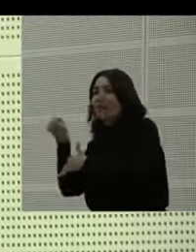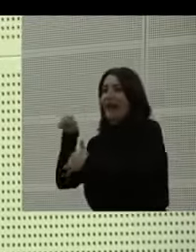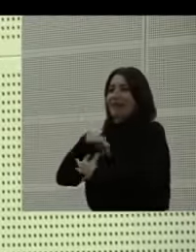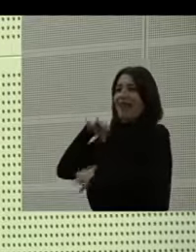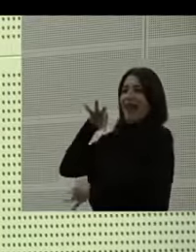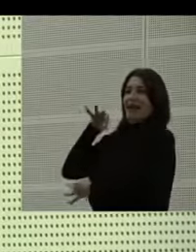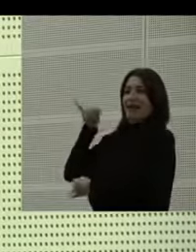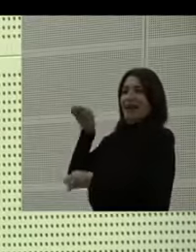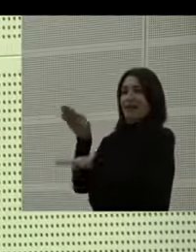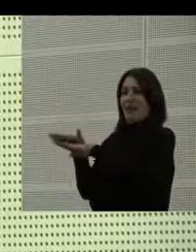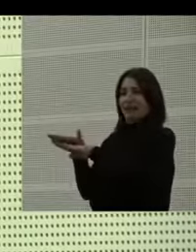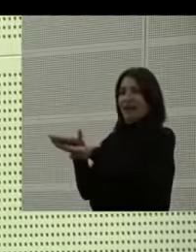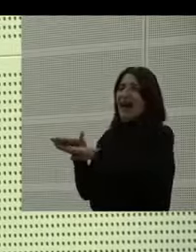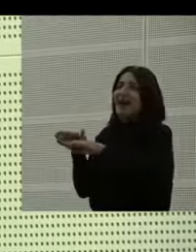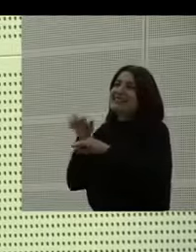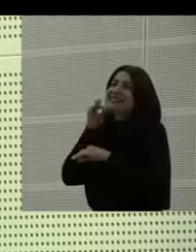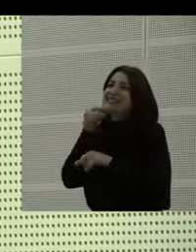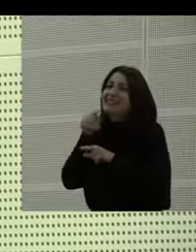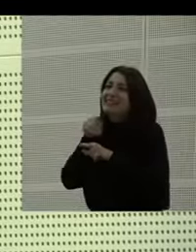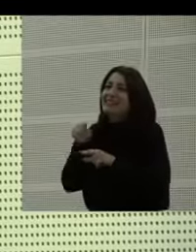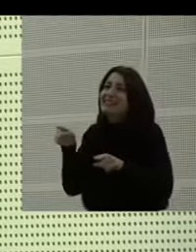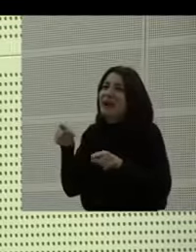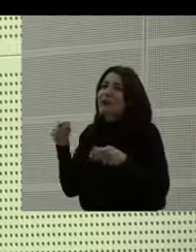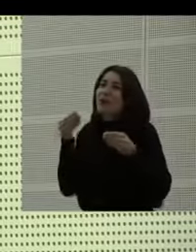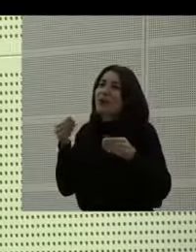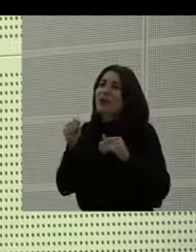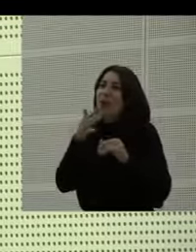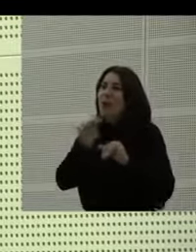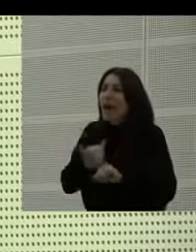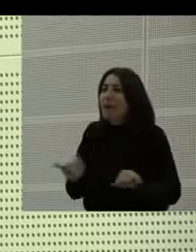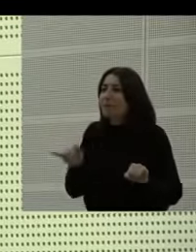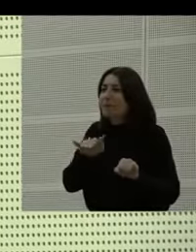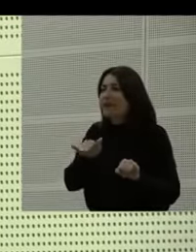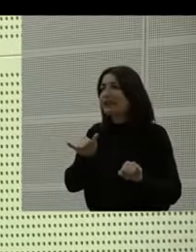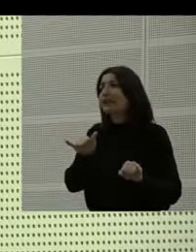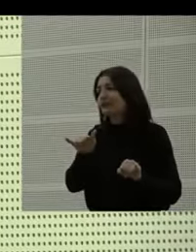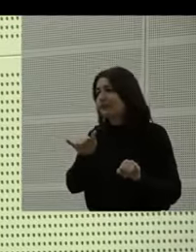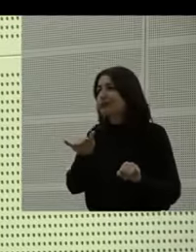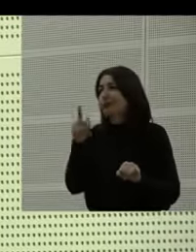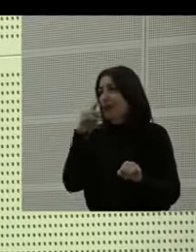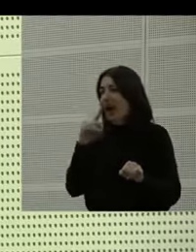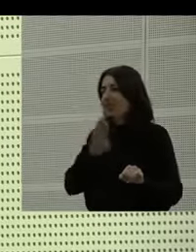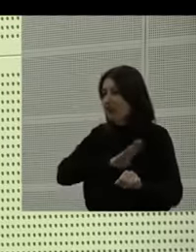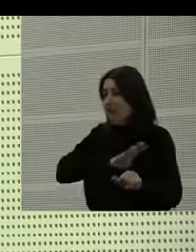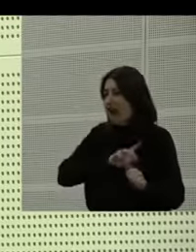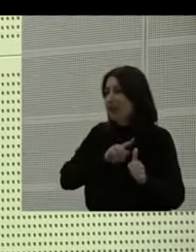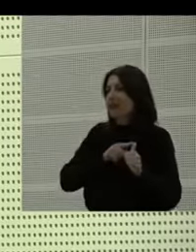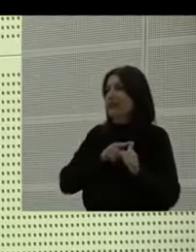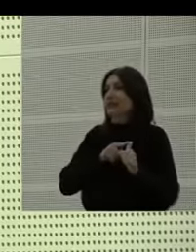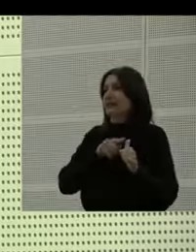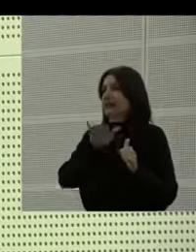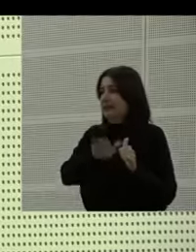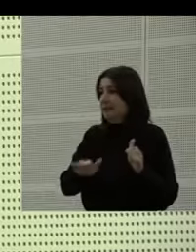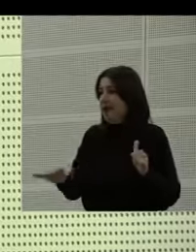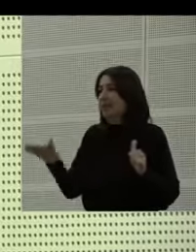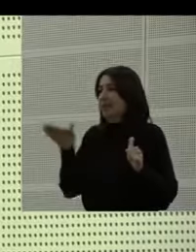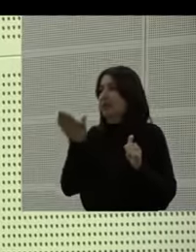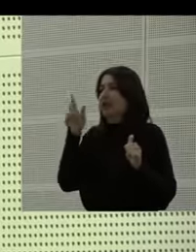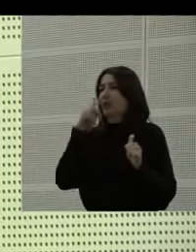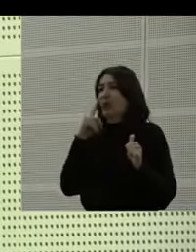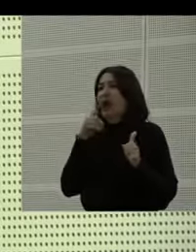Ecco, tutte le volte in cui un bambino piange per fame, in cui un bambino piange perché è